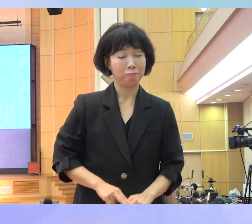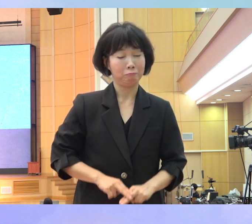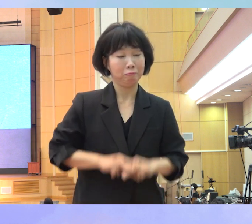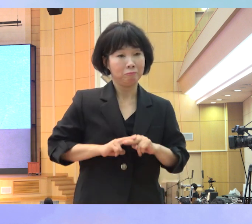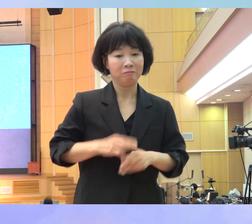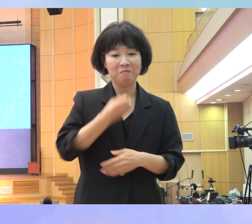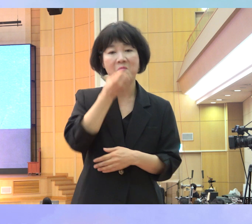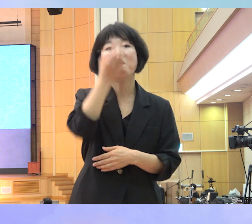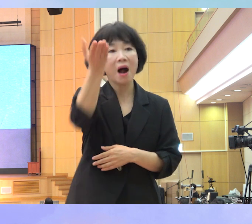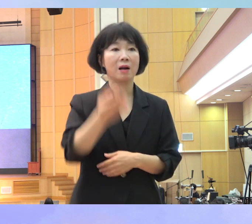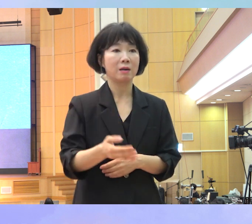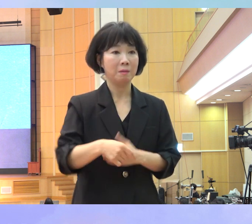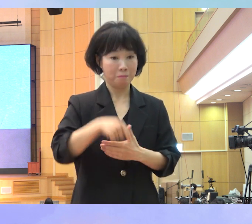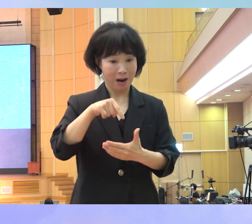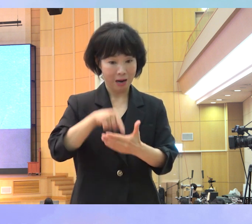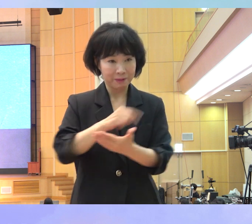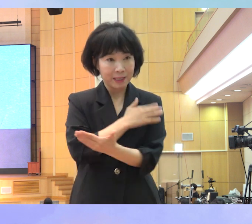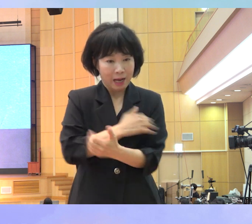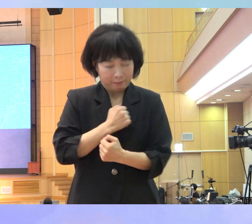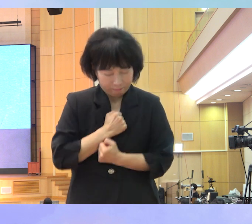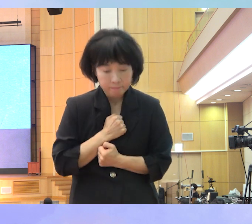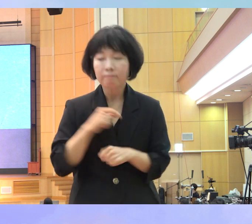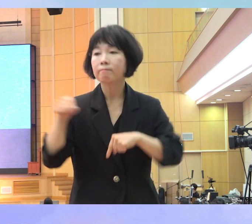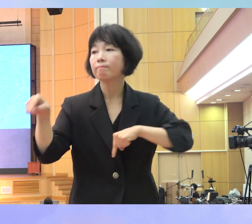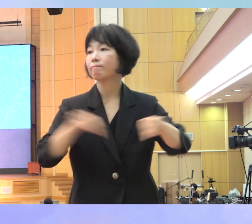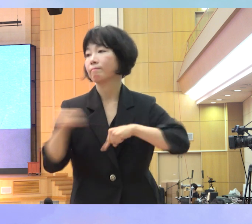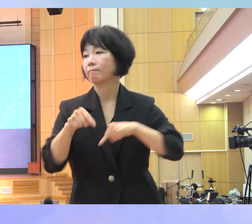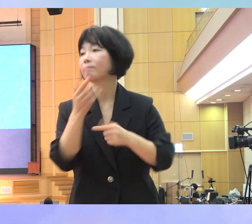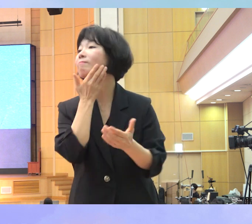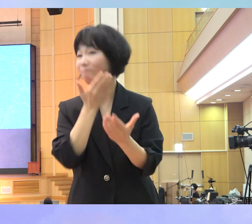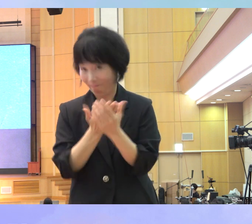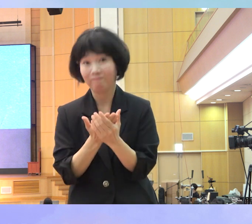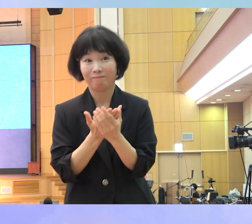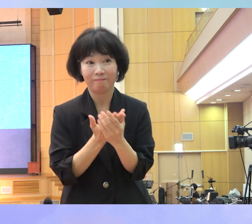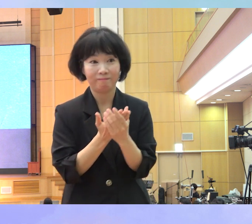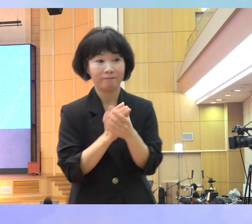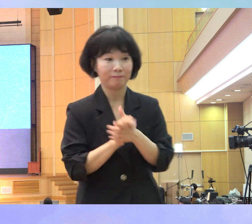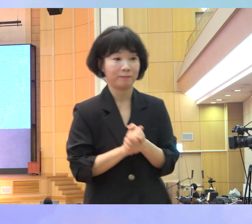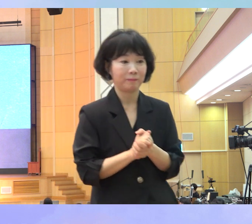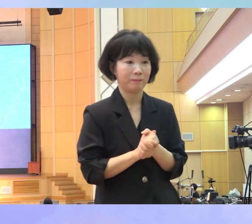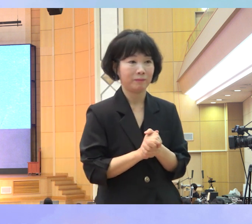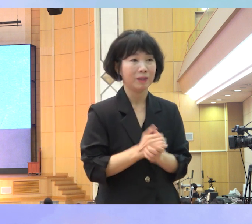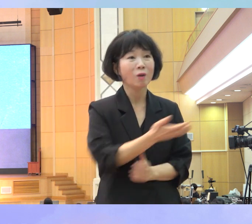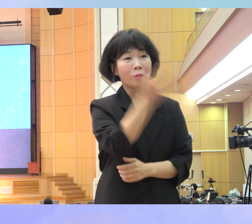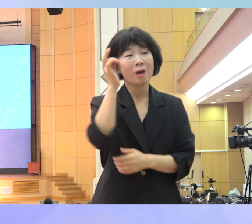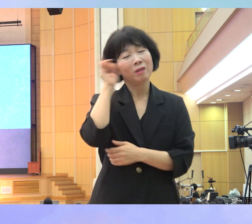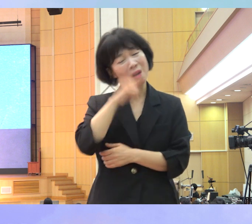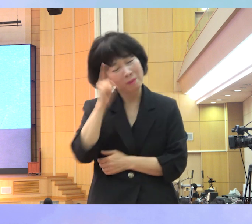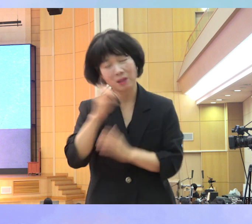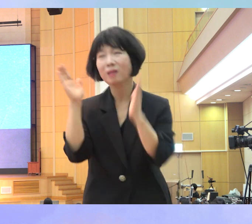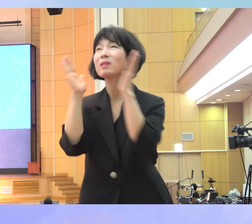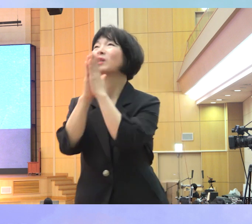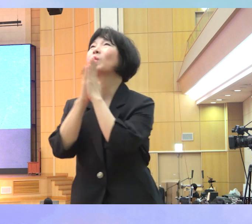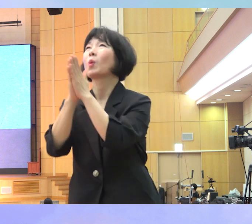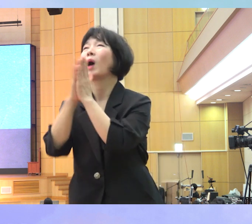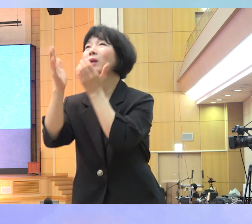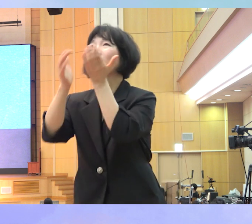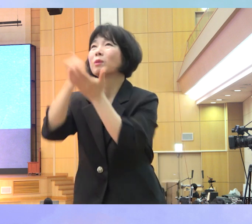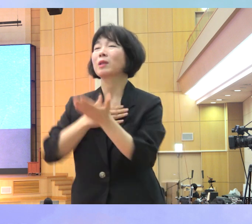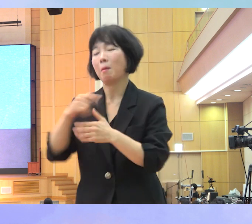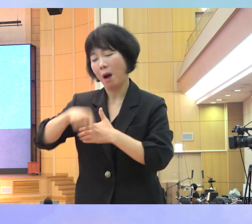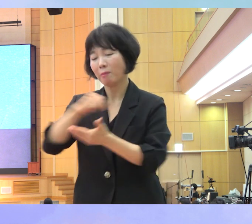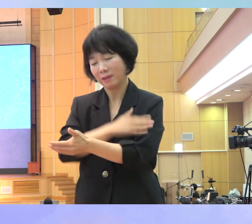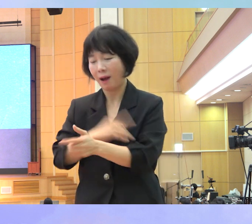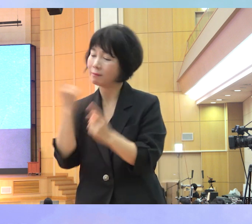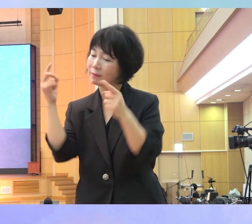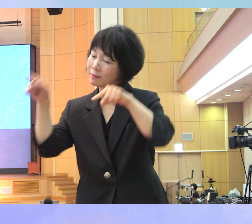때문에 마음을 잘 다스리는 게 중요하다. 근데 이런 건 기도를 또 해야 돼요. 하나님, 나의 마음을 잘 다스려 주십시오.